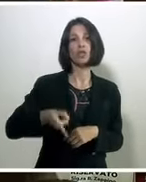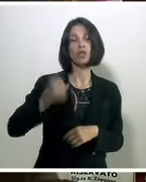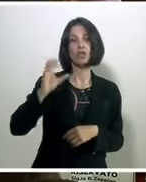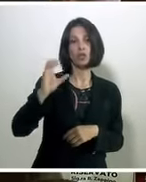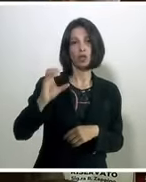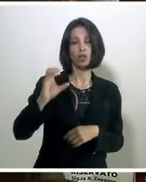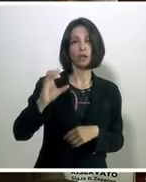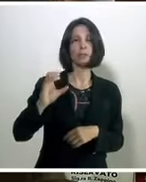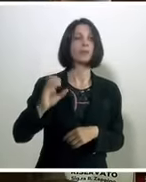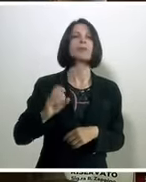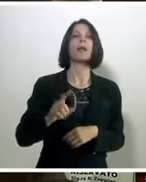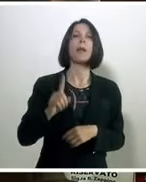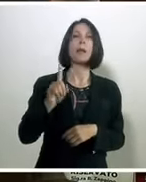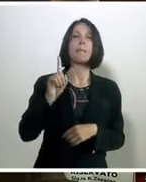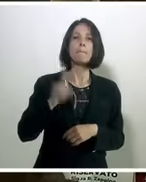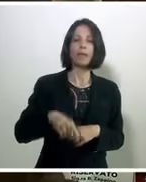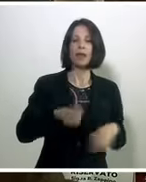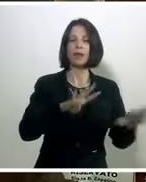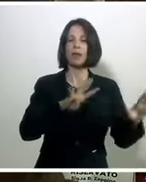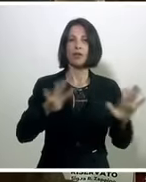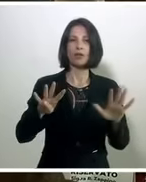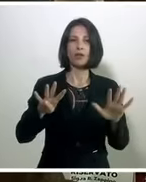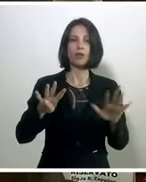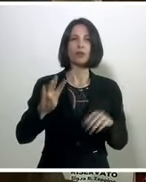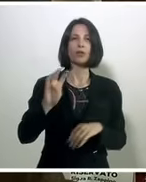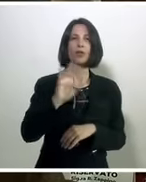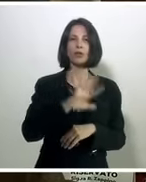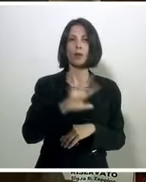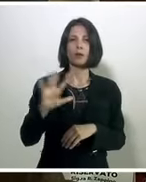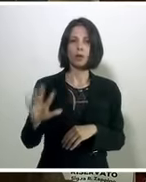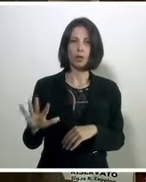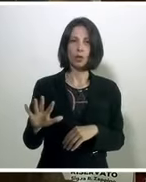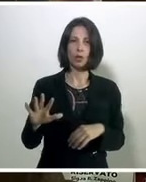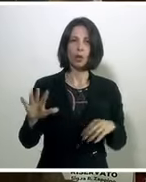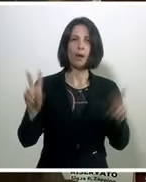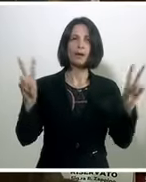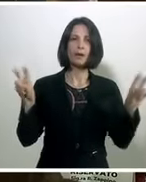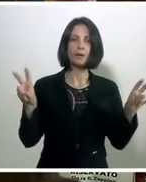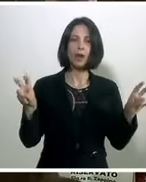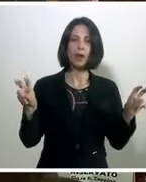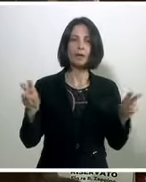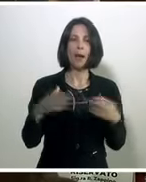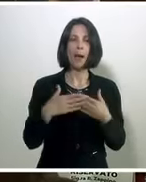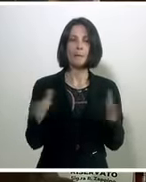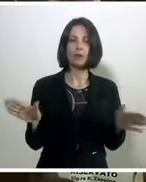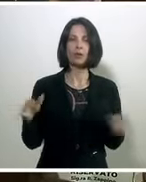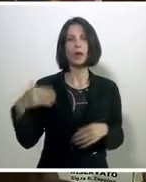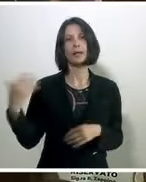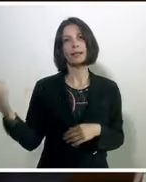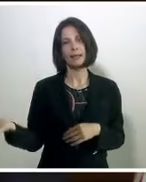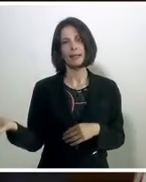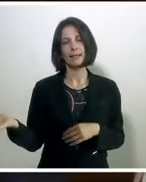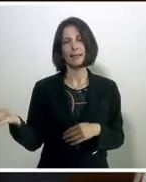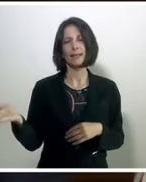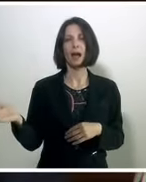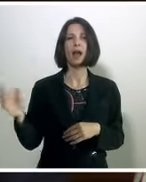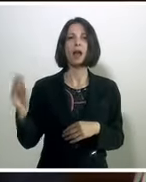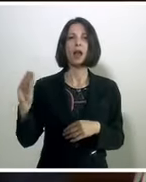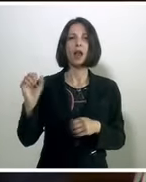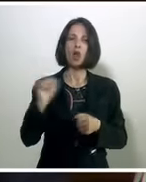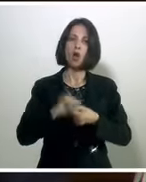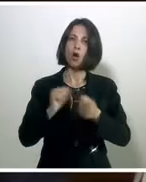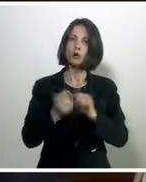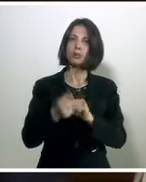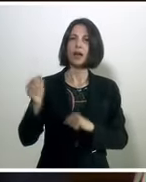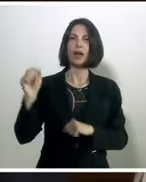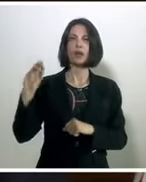26 giugno del 1955 intitolata l'apertura a sinistra e la lotta dei giovani per il loro avvenire affronta temi come la piaga